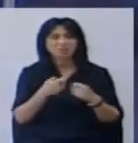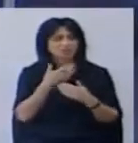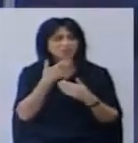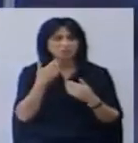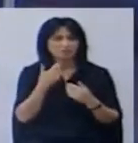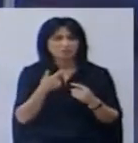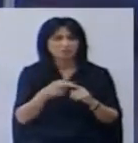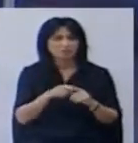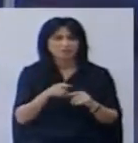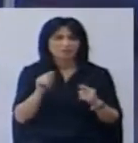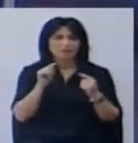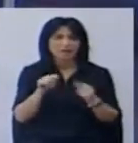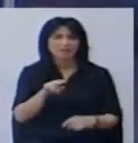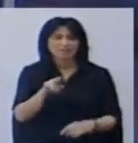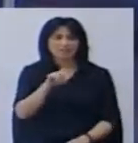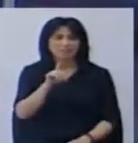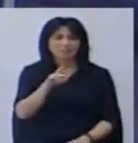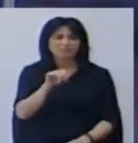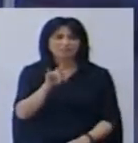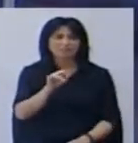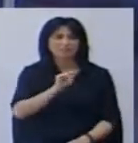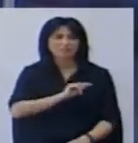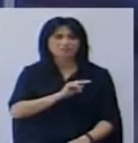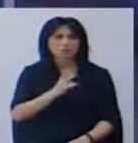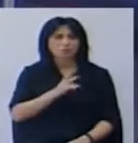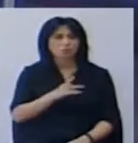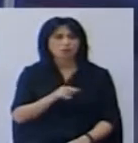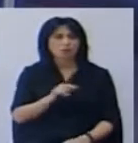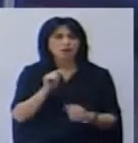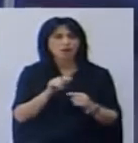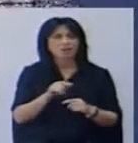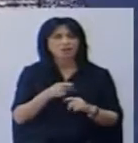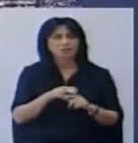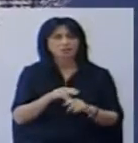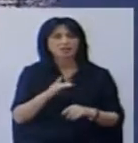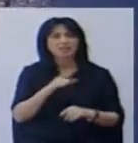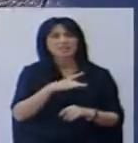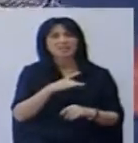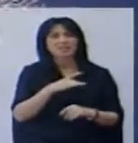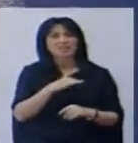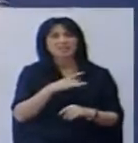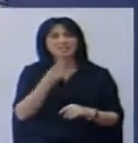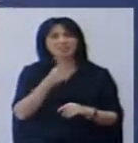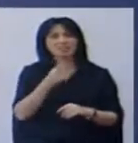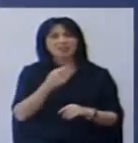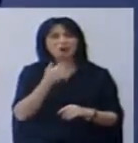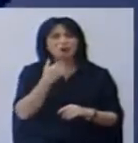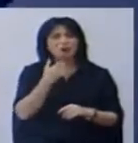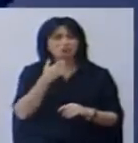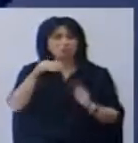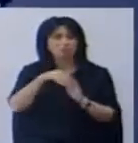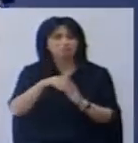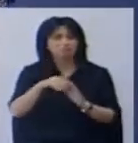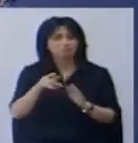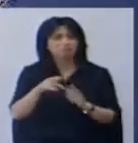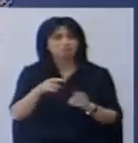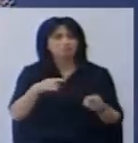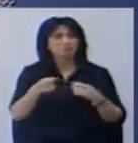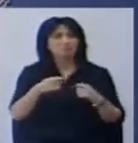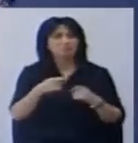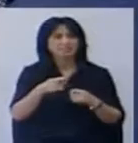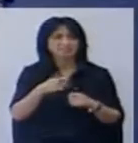შემთხვევაში ანტიდემპინგური და ანტიმონოპოლიური სამსახური უნდა მუშაობდეს. ეს ბატონი დღეს თეთრ წყაროში კენს იყრის. ნახეთ რა კარგად შეერწყენ ერთმანეთს